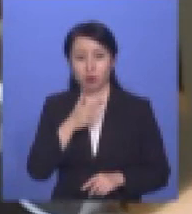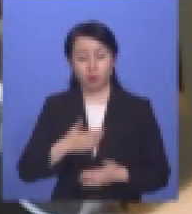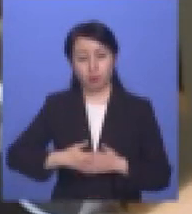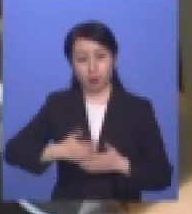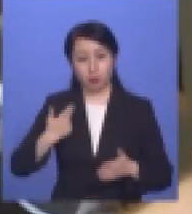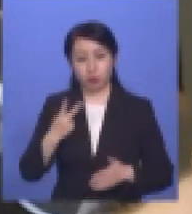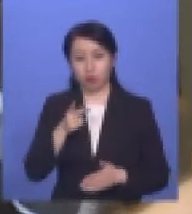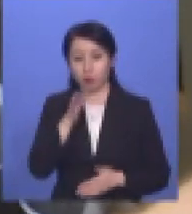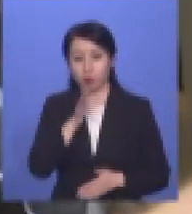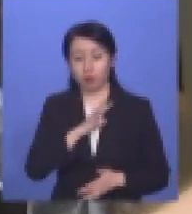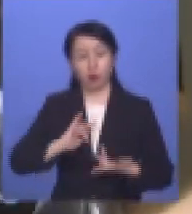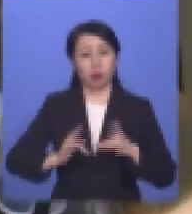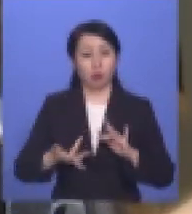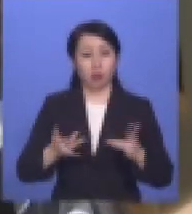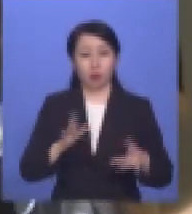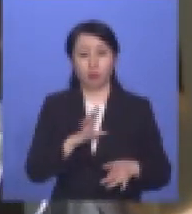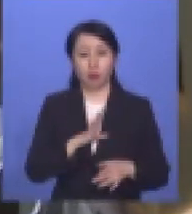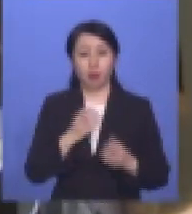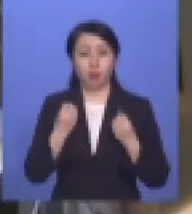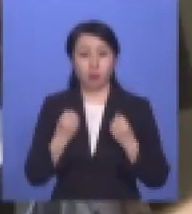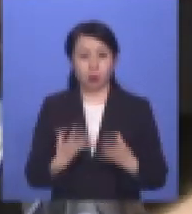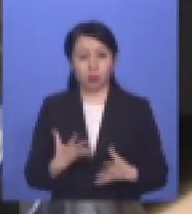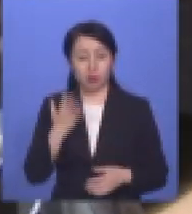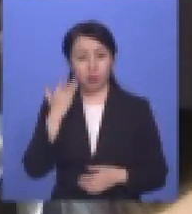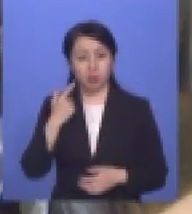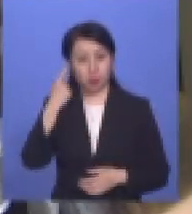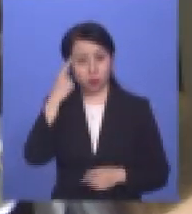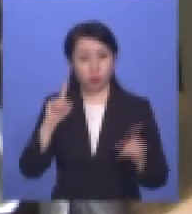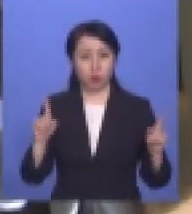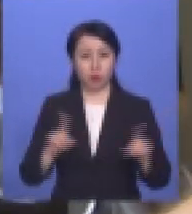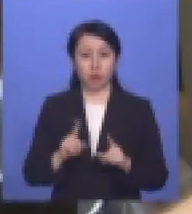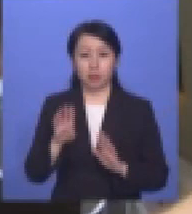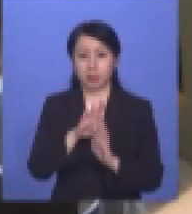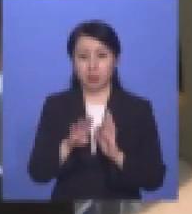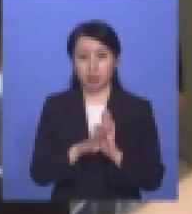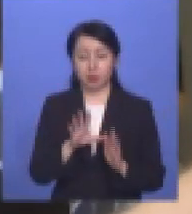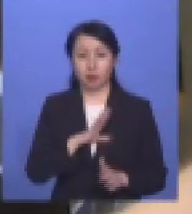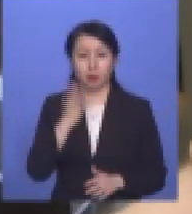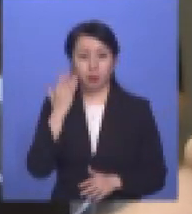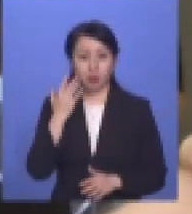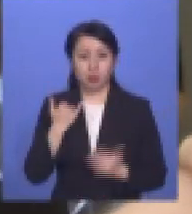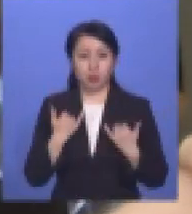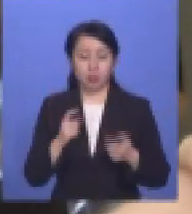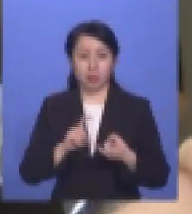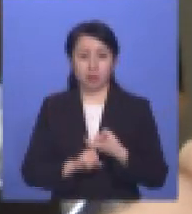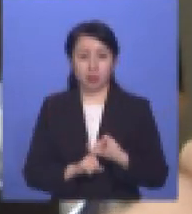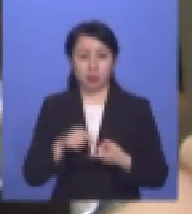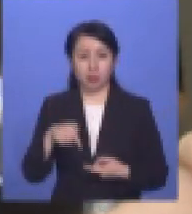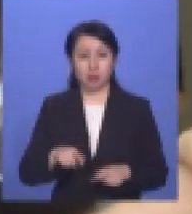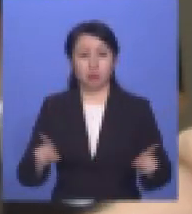2 года проходили в онлайн-режиме, было гораздо проще, и мне казалось, что даже задания были полегче. Но, возможно, это связано с тем,